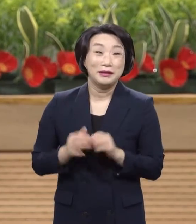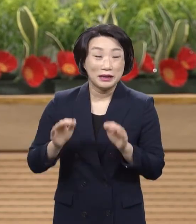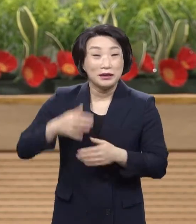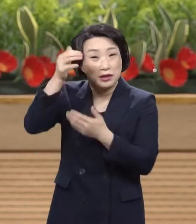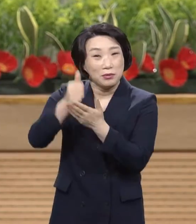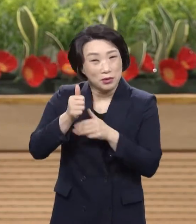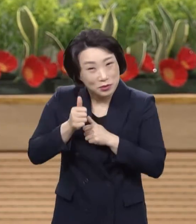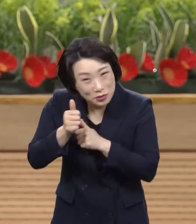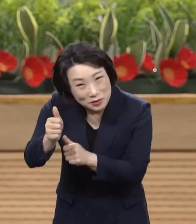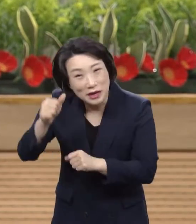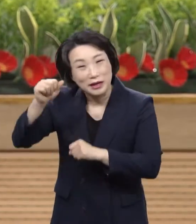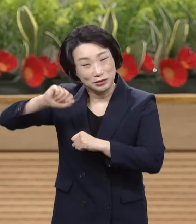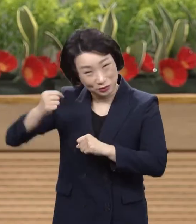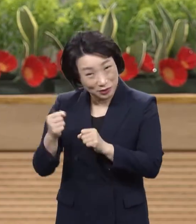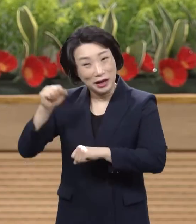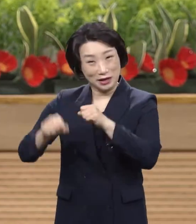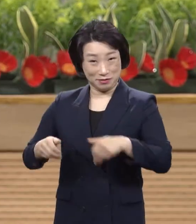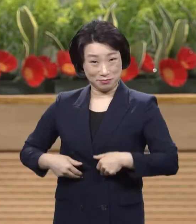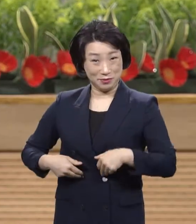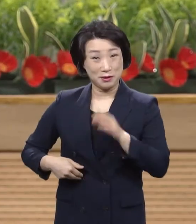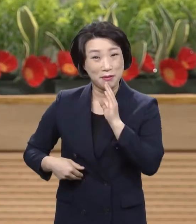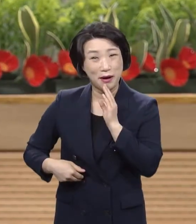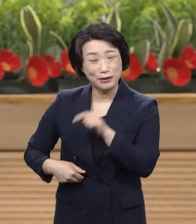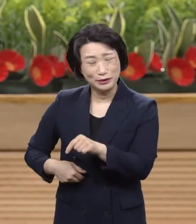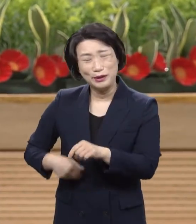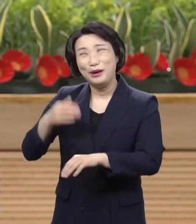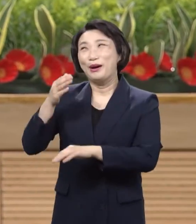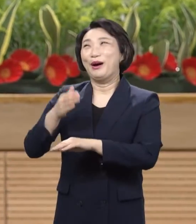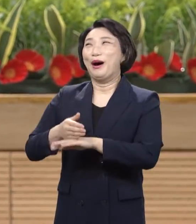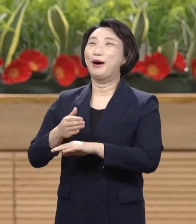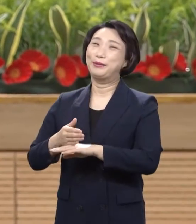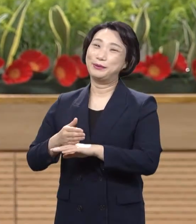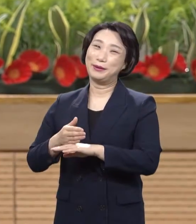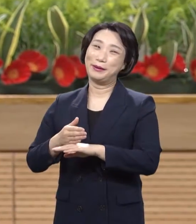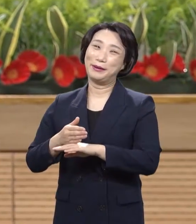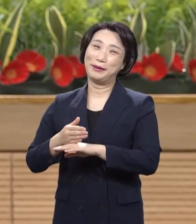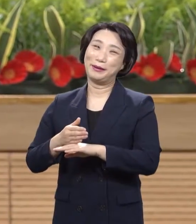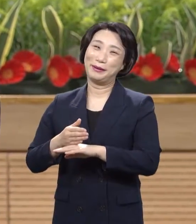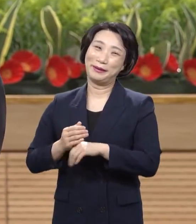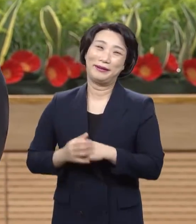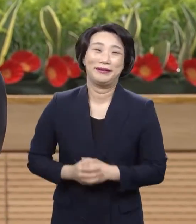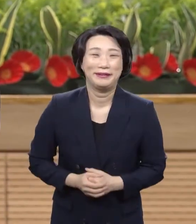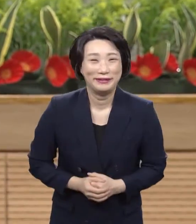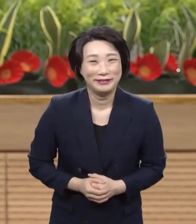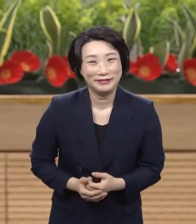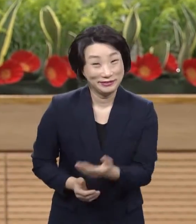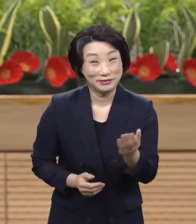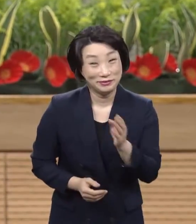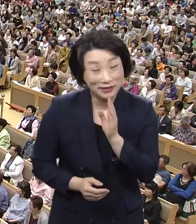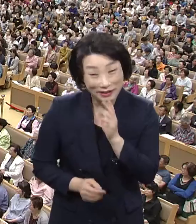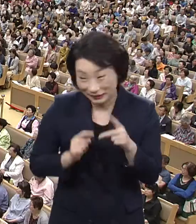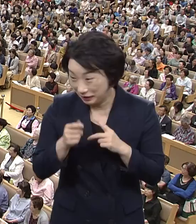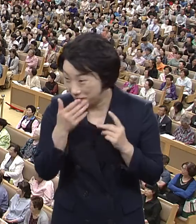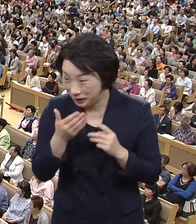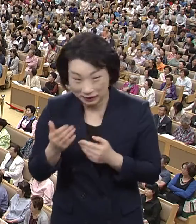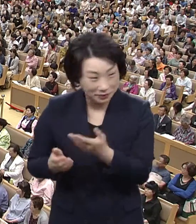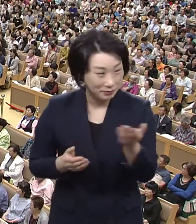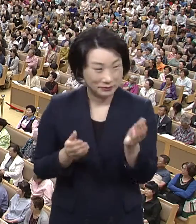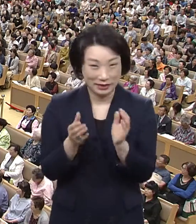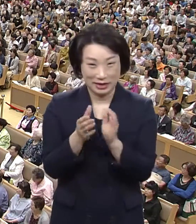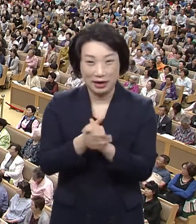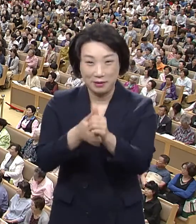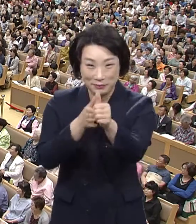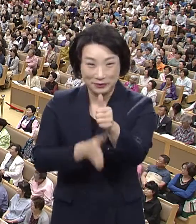성령을 쫓아 행하라. 얼마나 감사한 얘기냐 이 말이야. 이해가 되시면 아멘